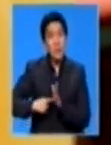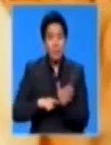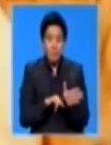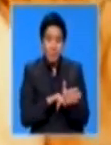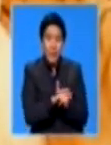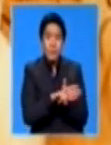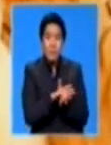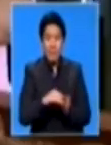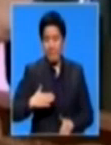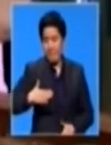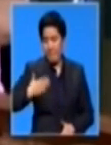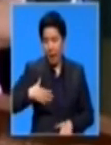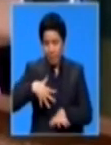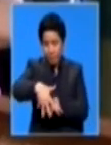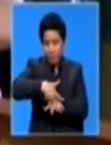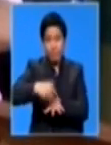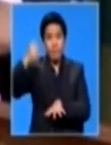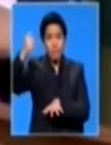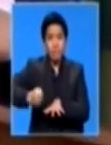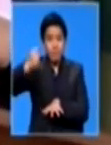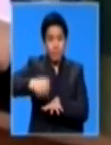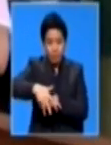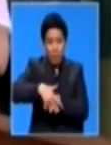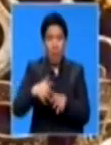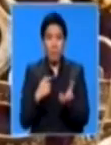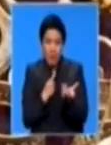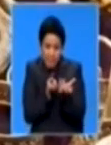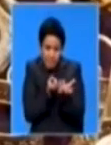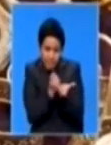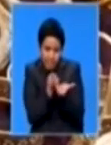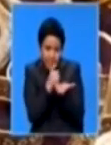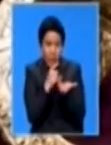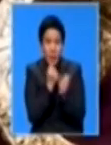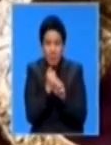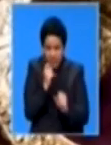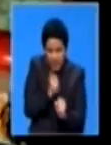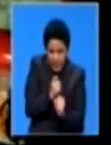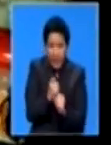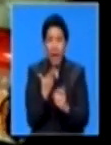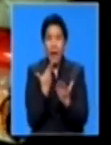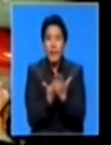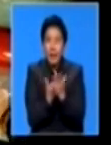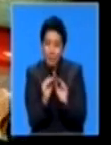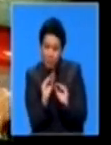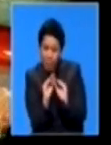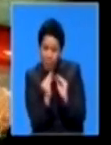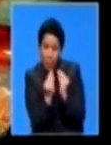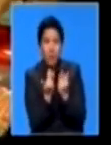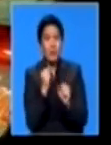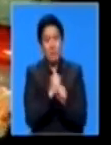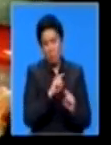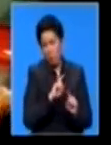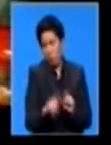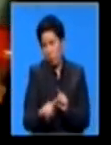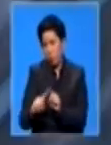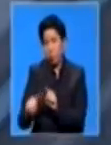ไหมนะครับแล้วก็ในเรื่องของการแกะสลักการทำเครื่องเขินการทำเครื่องเงินเครื่องทองต่างๆเหล่านั้นนะครับมากมายหลายอย่างนะ